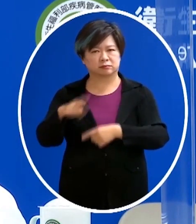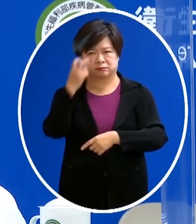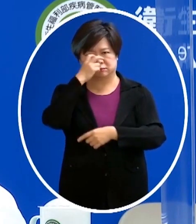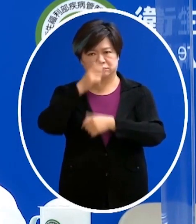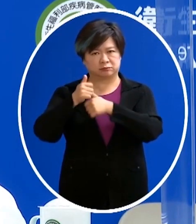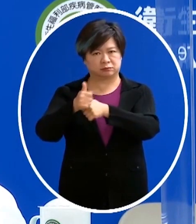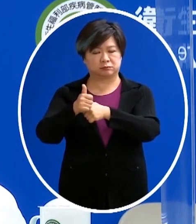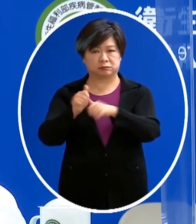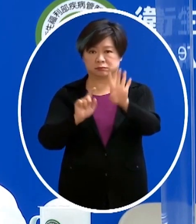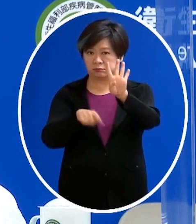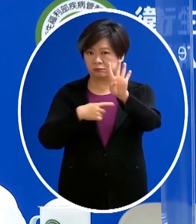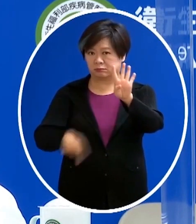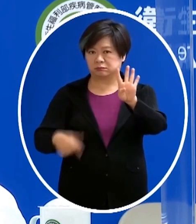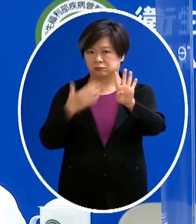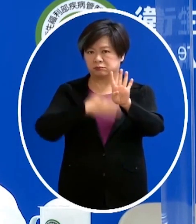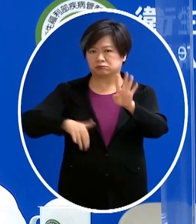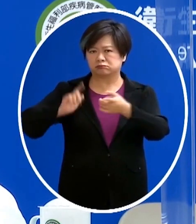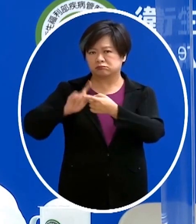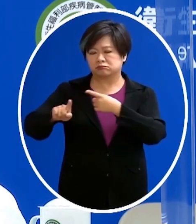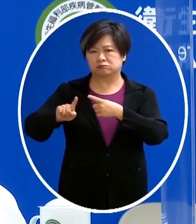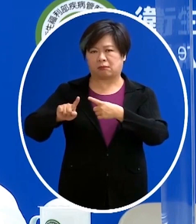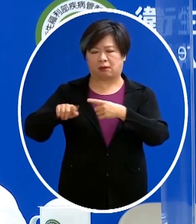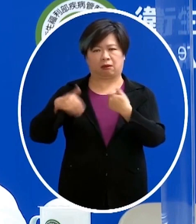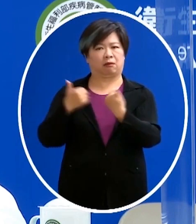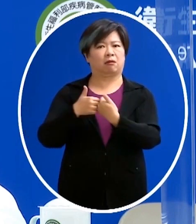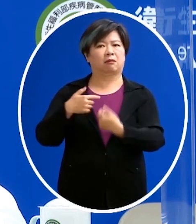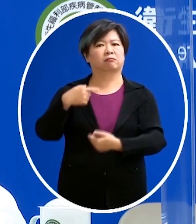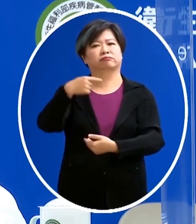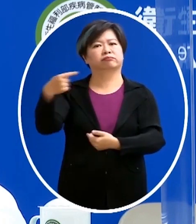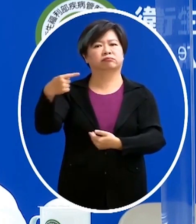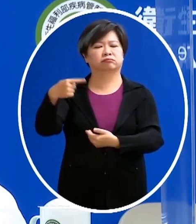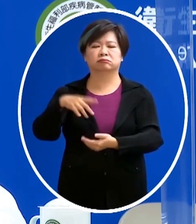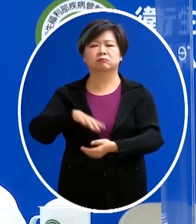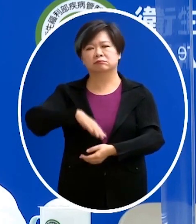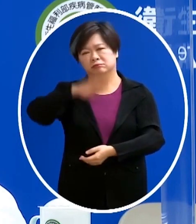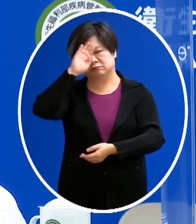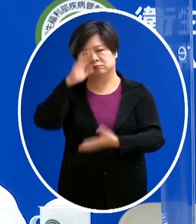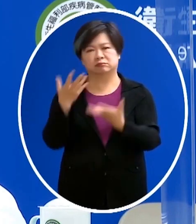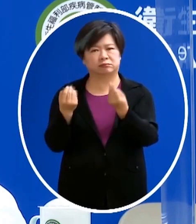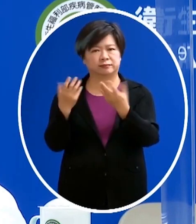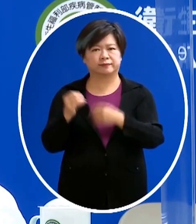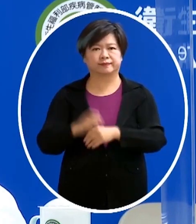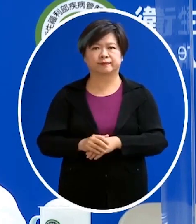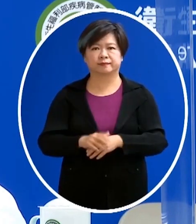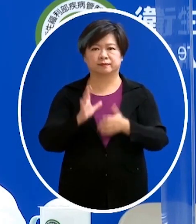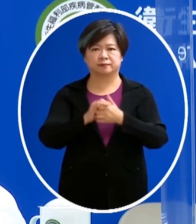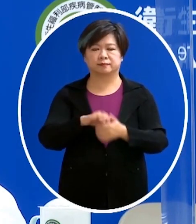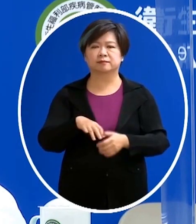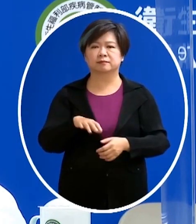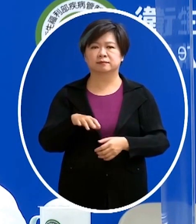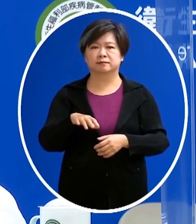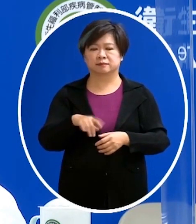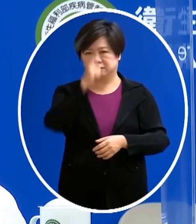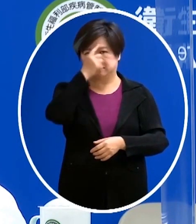那4位有症状的是阴性，所以这127个里面哈，就是1位是发烧是